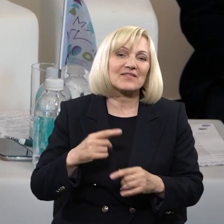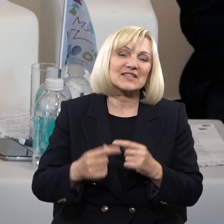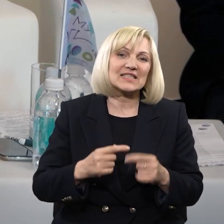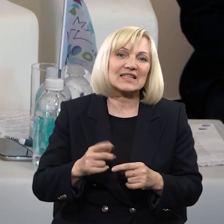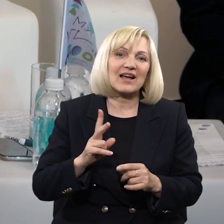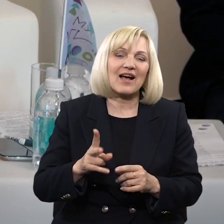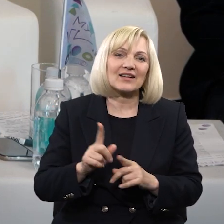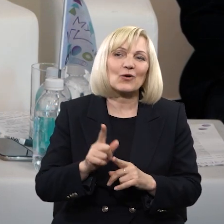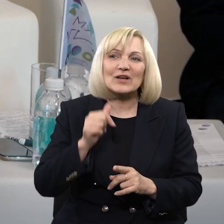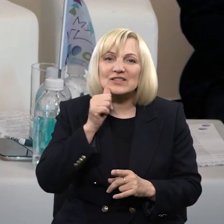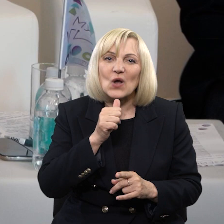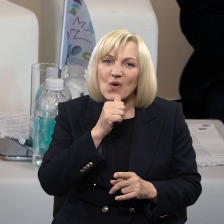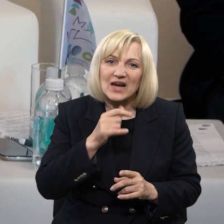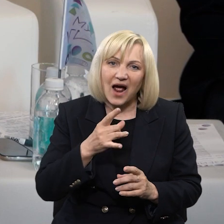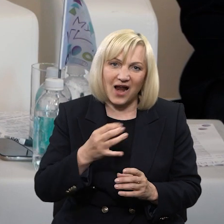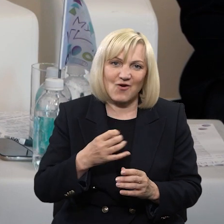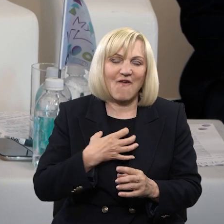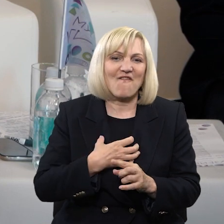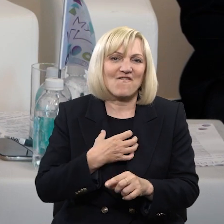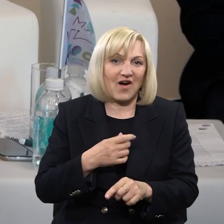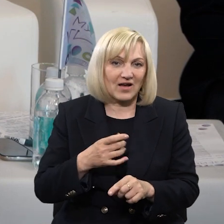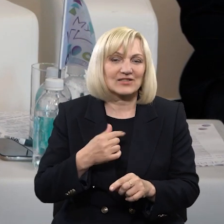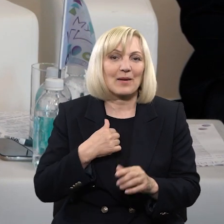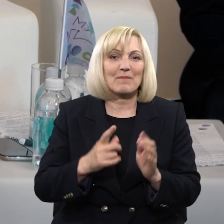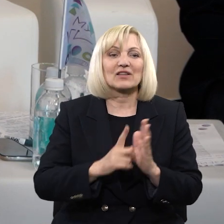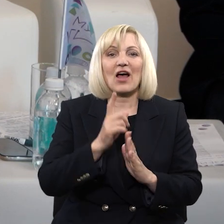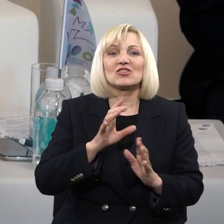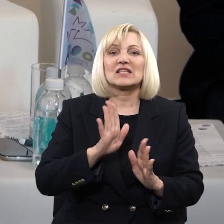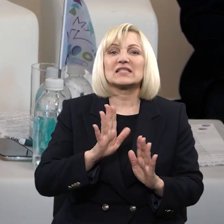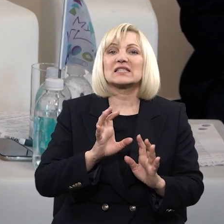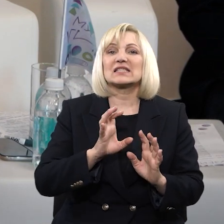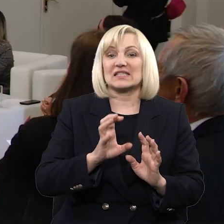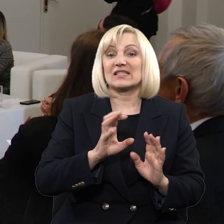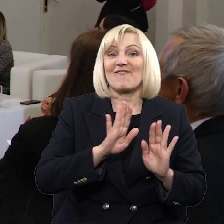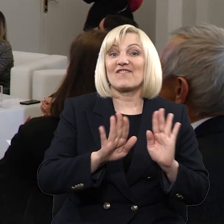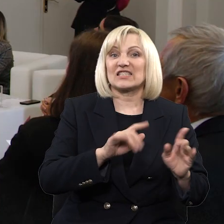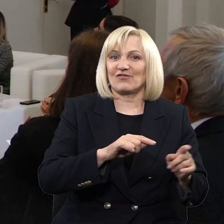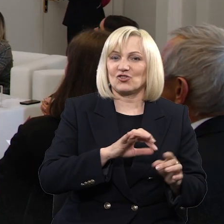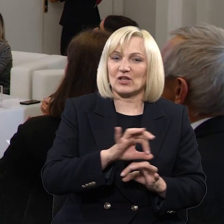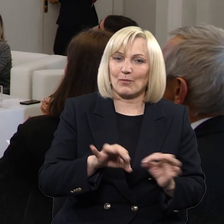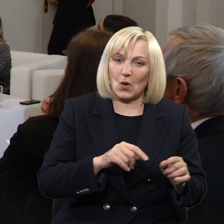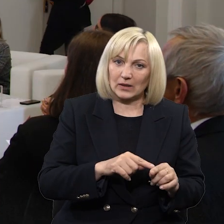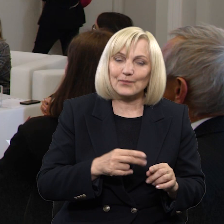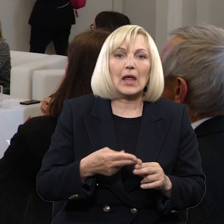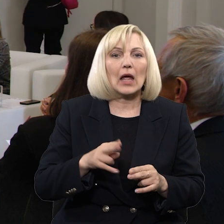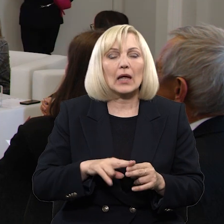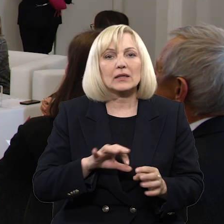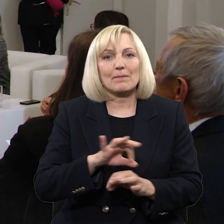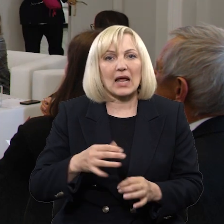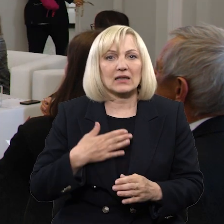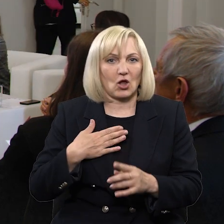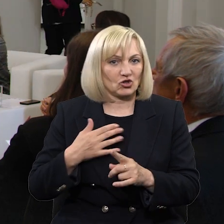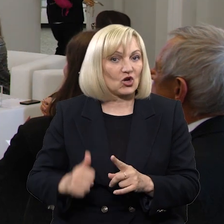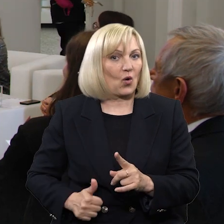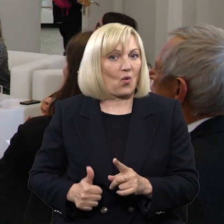трактовалось нас как очень сакральное такое камерное важное мы начали с выставочных проектов а это проект